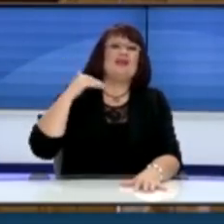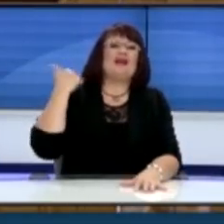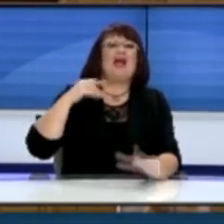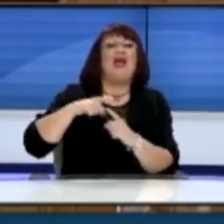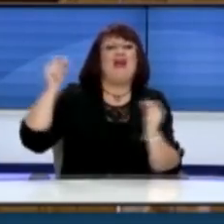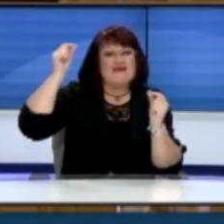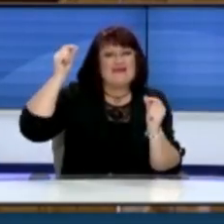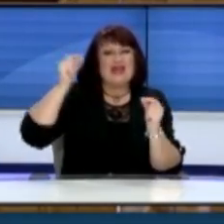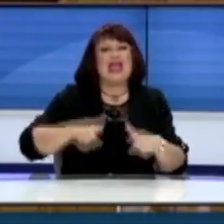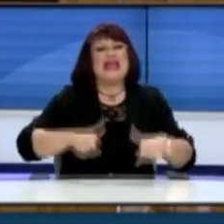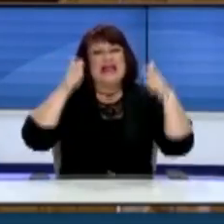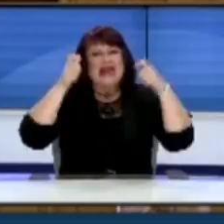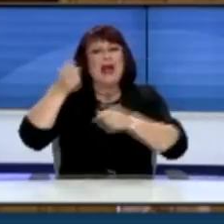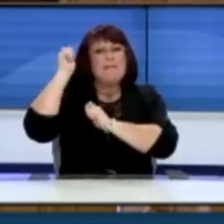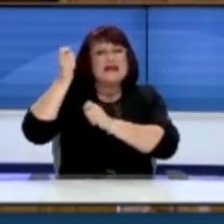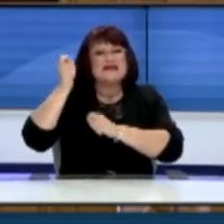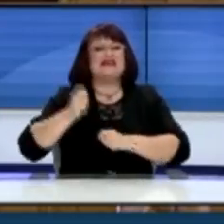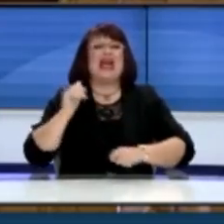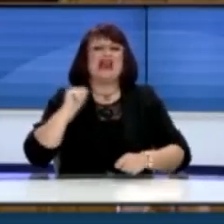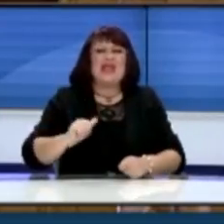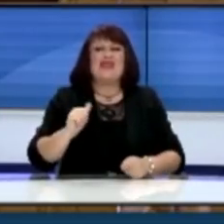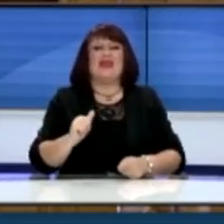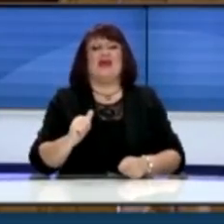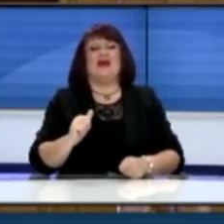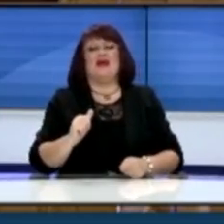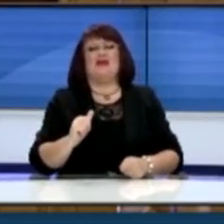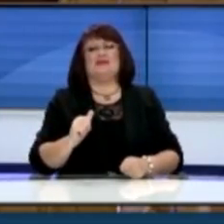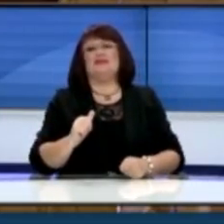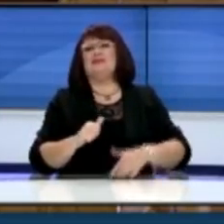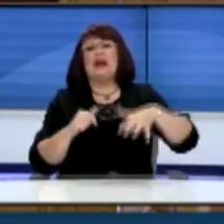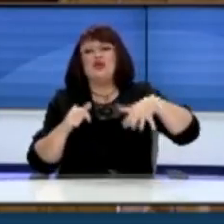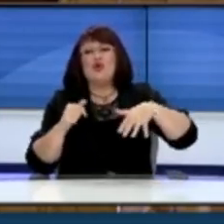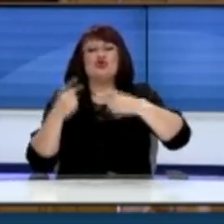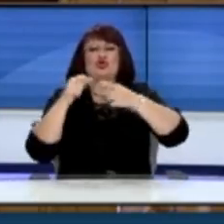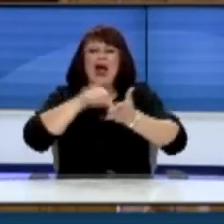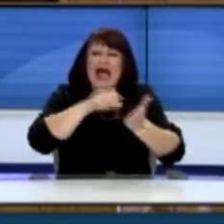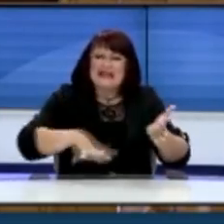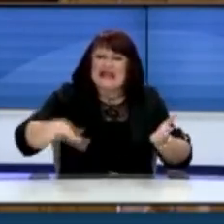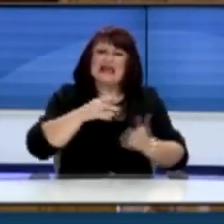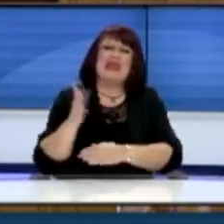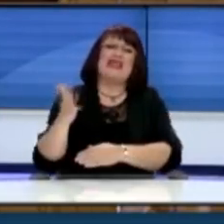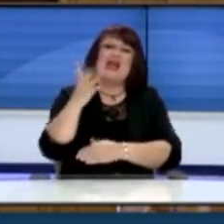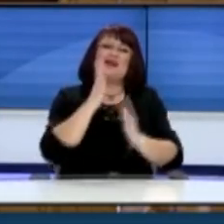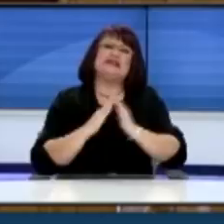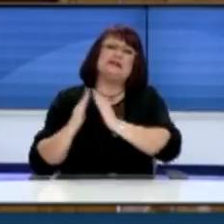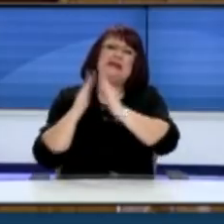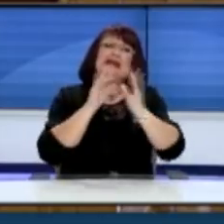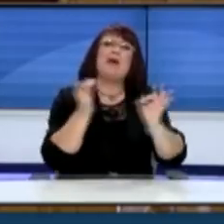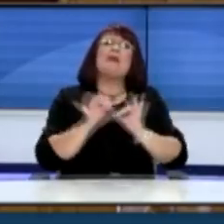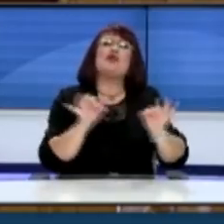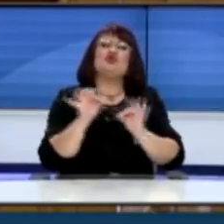Αττική, στην Ηλία, στη Μεσσηνία, την Αρκαδία, αλλού, δεν έγιναν στάχτη δάση, σπίτια,